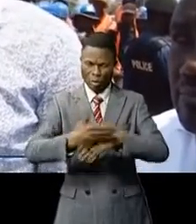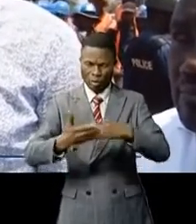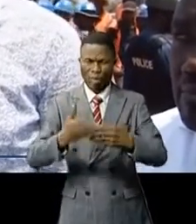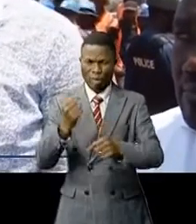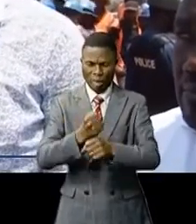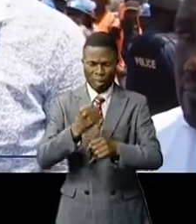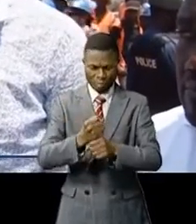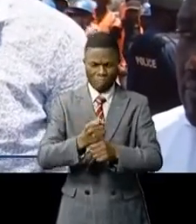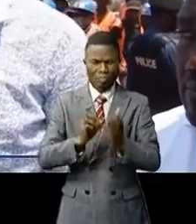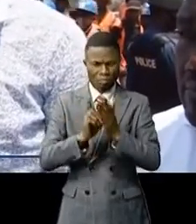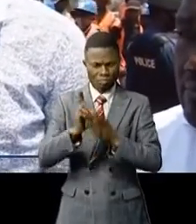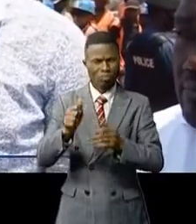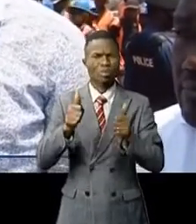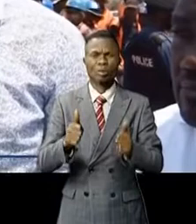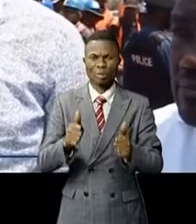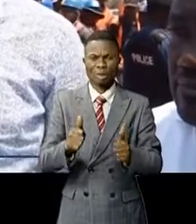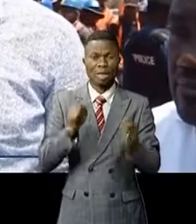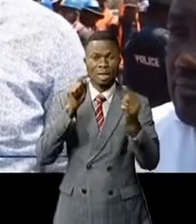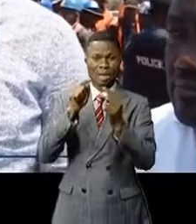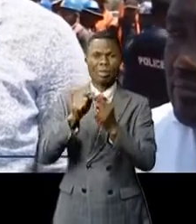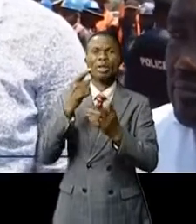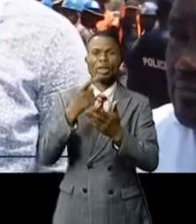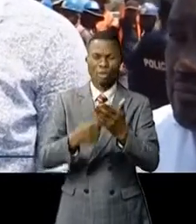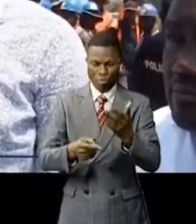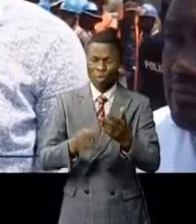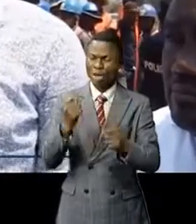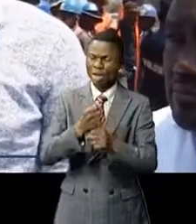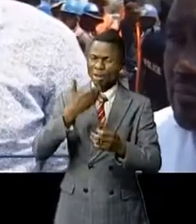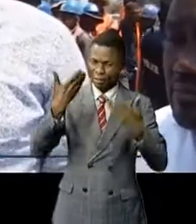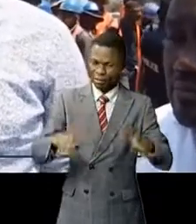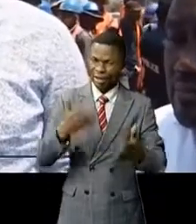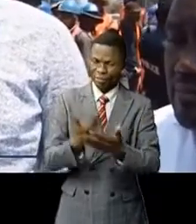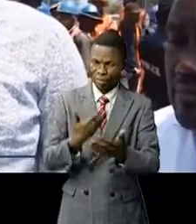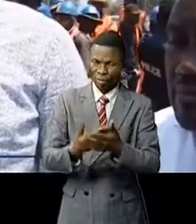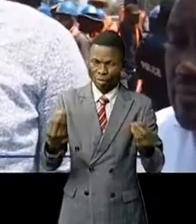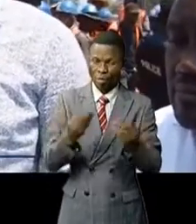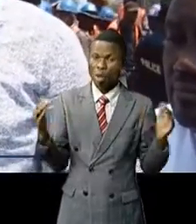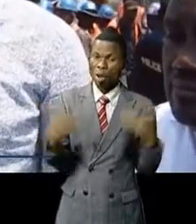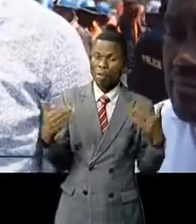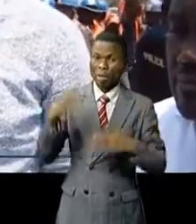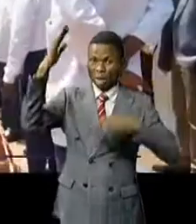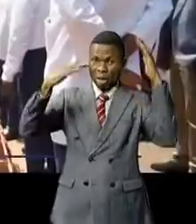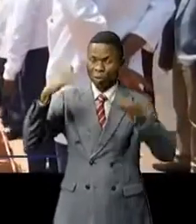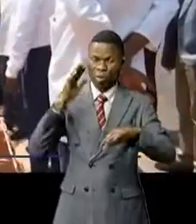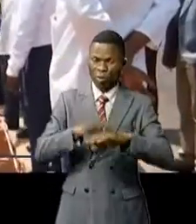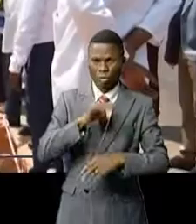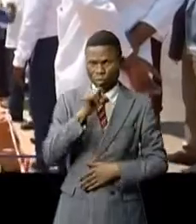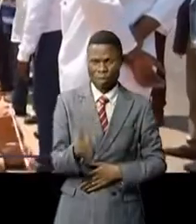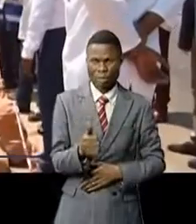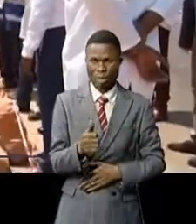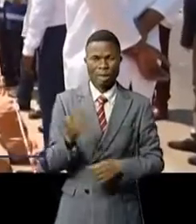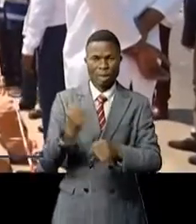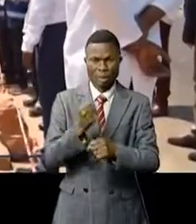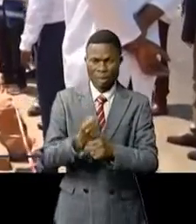vont très bien évoluer et l'objectif c'est de terminer et d'avancer vite avant la tombée des pluies. Pendant ce temps, les